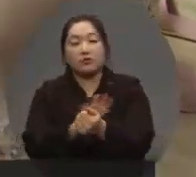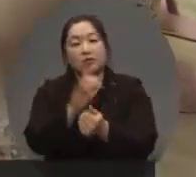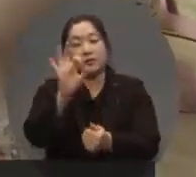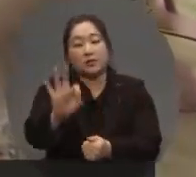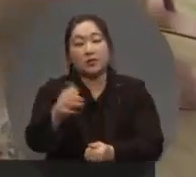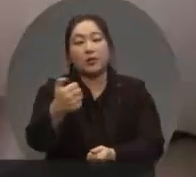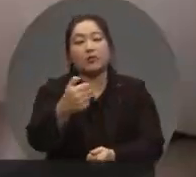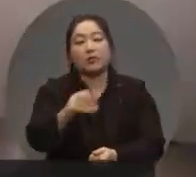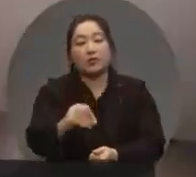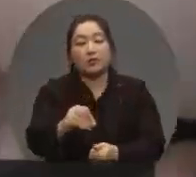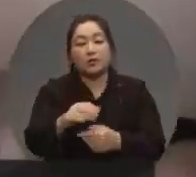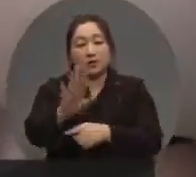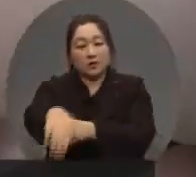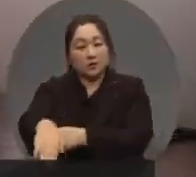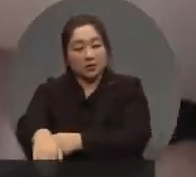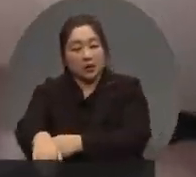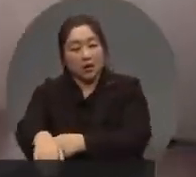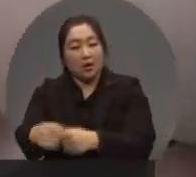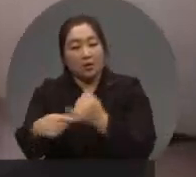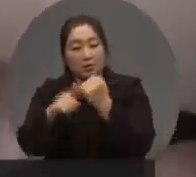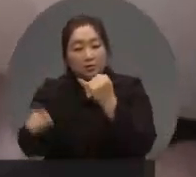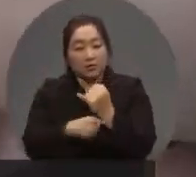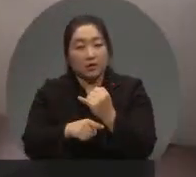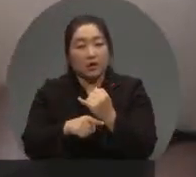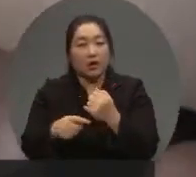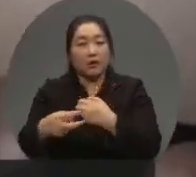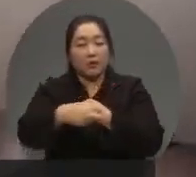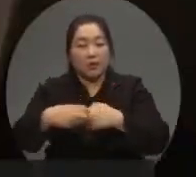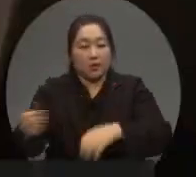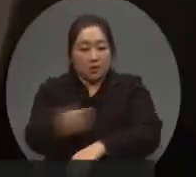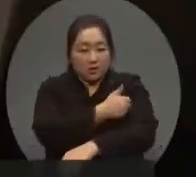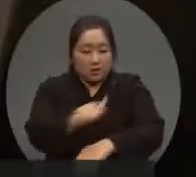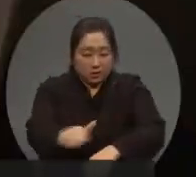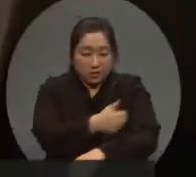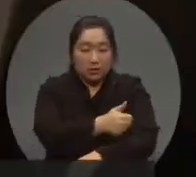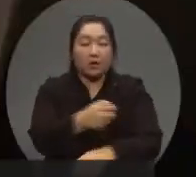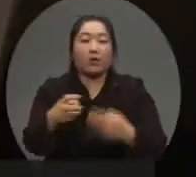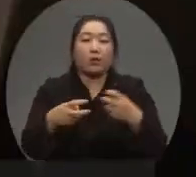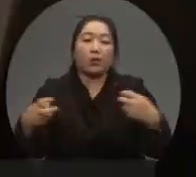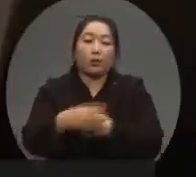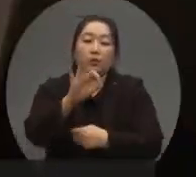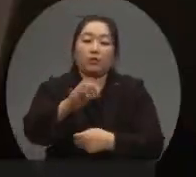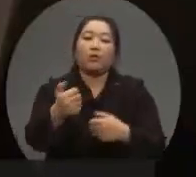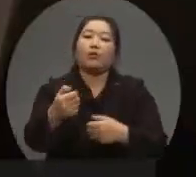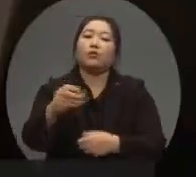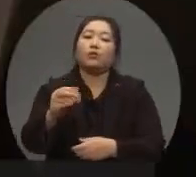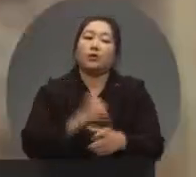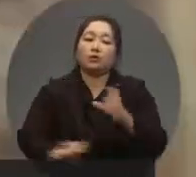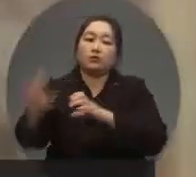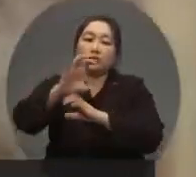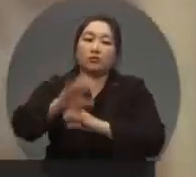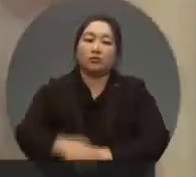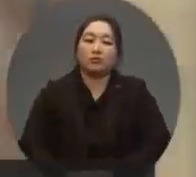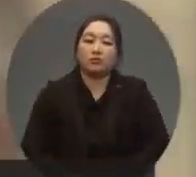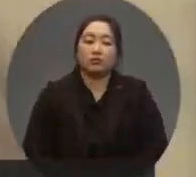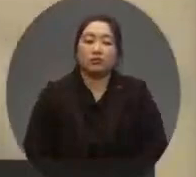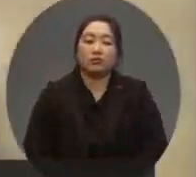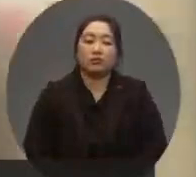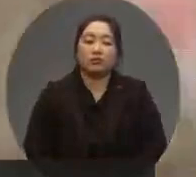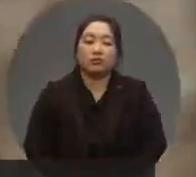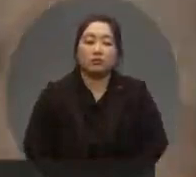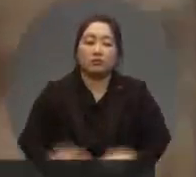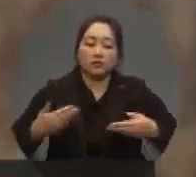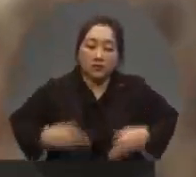원이 나오고 군지역 임산부는 병원 오가는 교통비를 50만 원까지 받을 수 있습니다